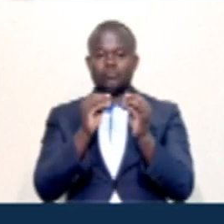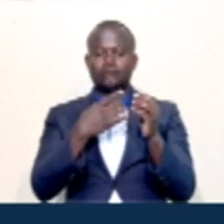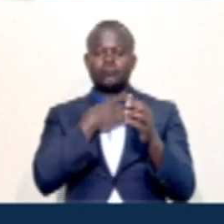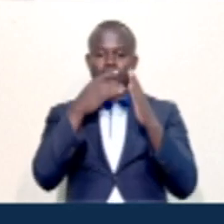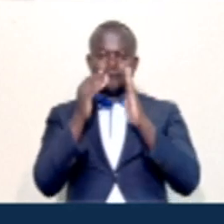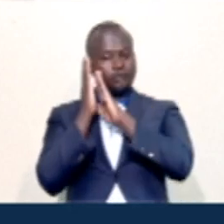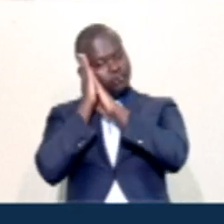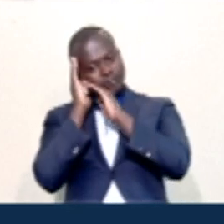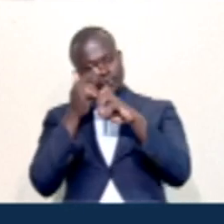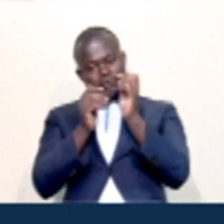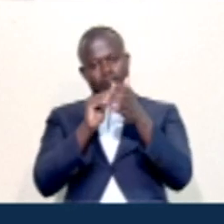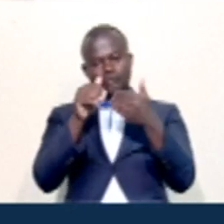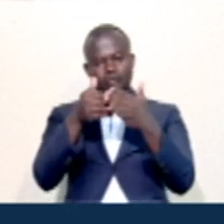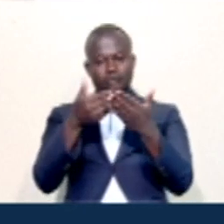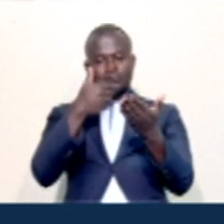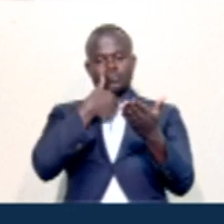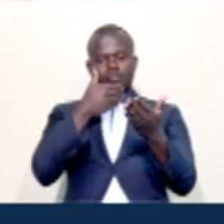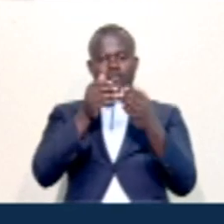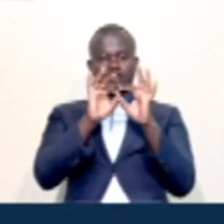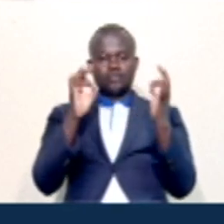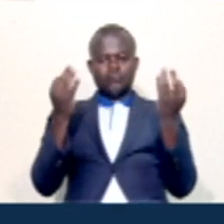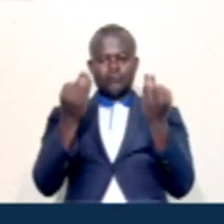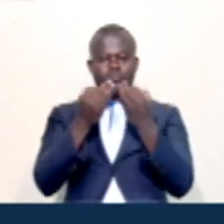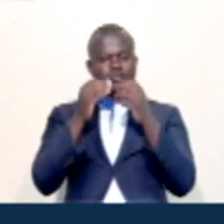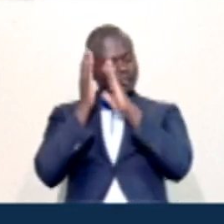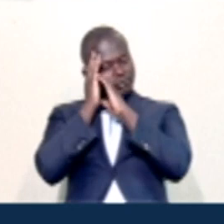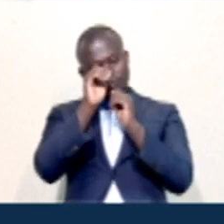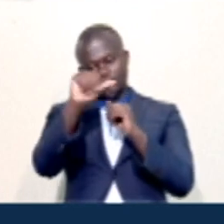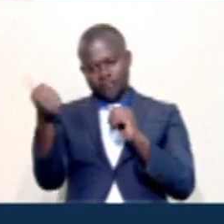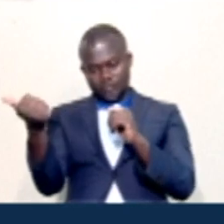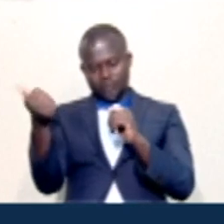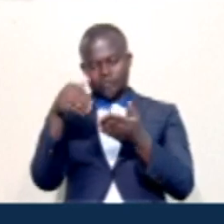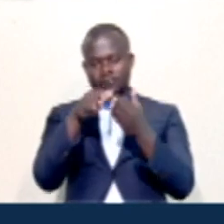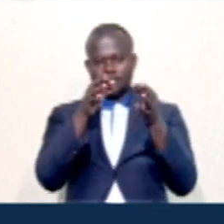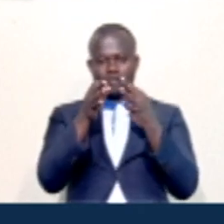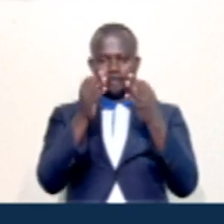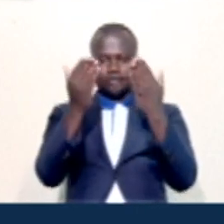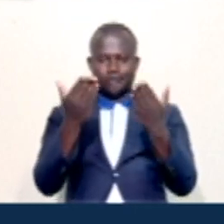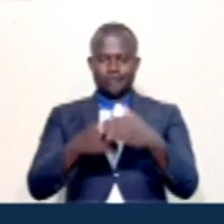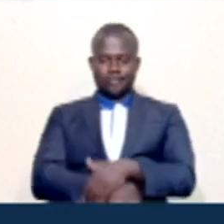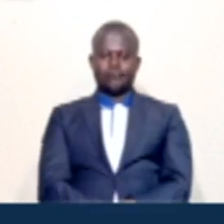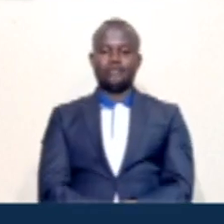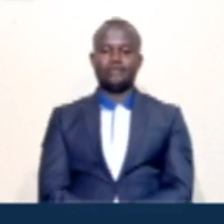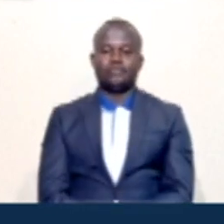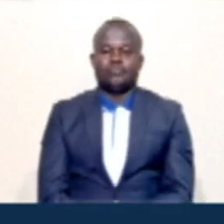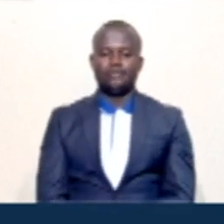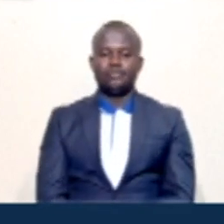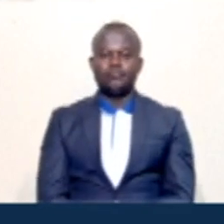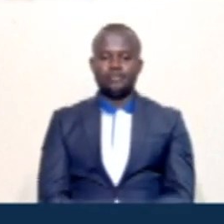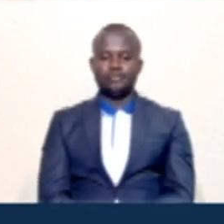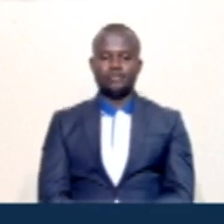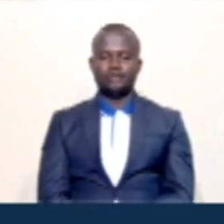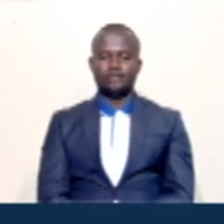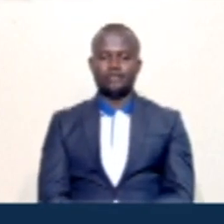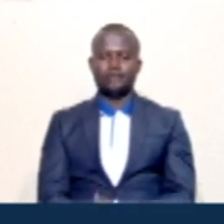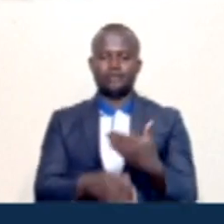w'abashyitsi baharaye ndetse n'abagize umuryango baraye ahandi. Jean Paul Turatsinze na Mushimira Joseph mu nkuru irambuye.